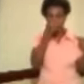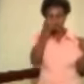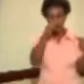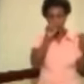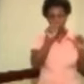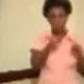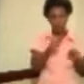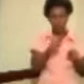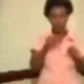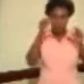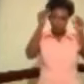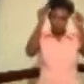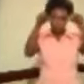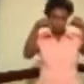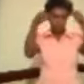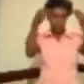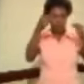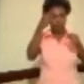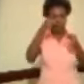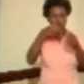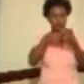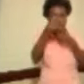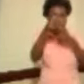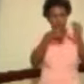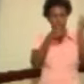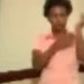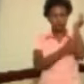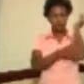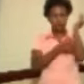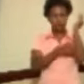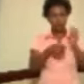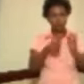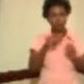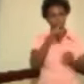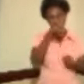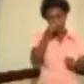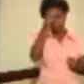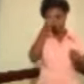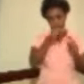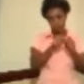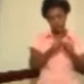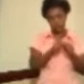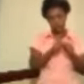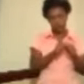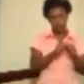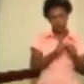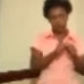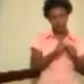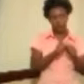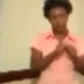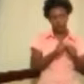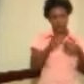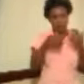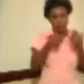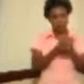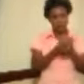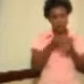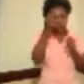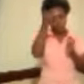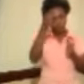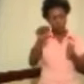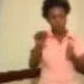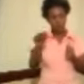de gouvernement. Et je me rappelle que le président de la République là, il n'a pas joué un grand rôle dans CIRH. Il a